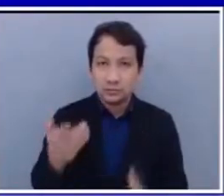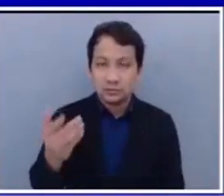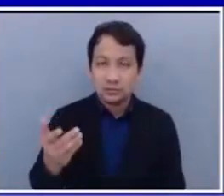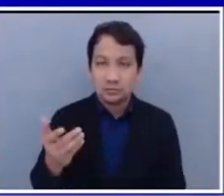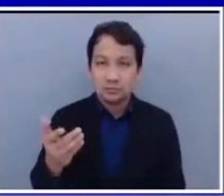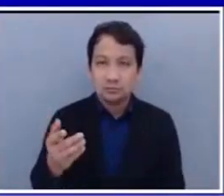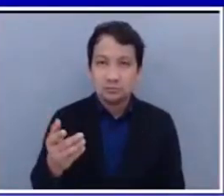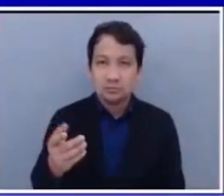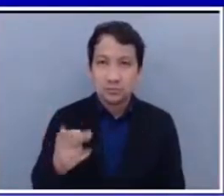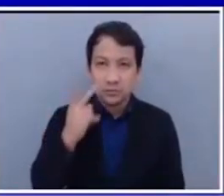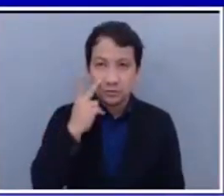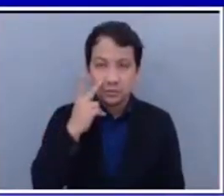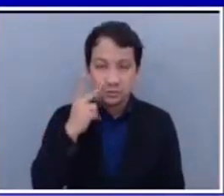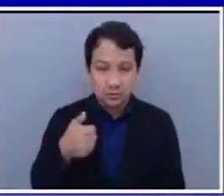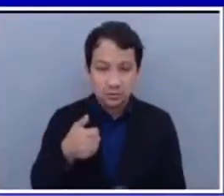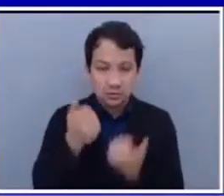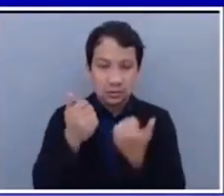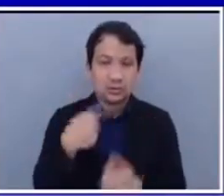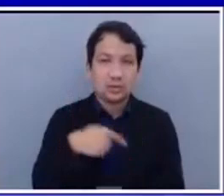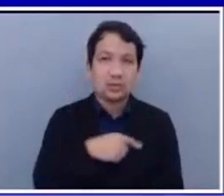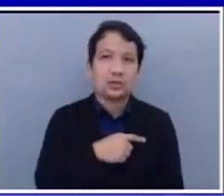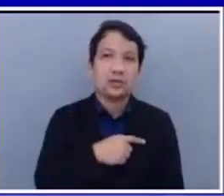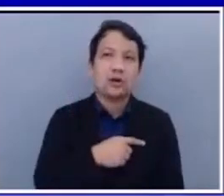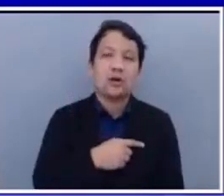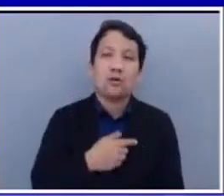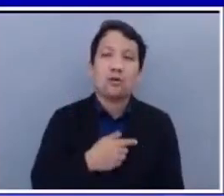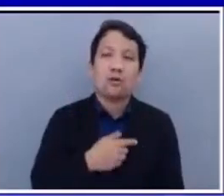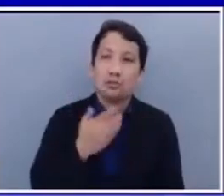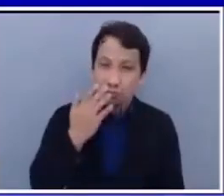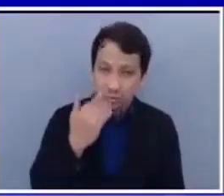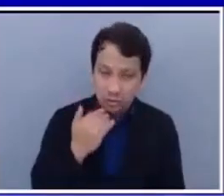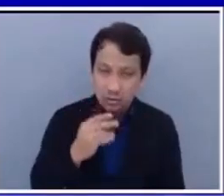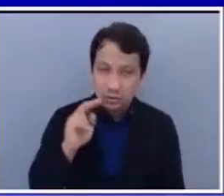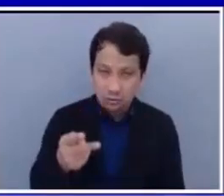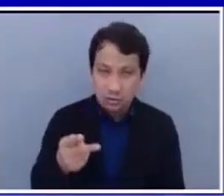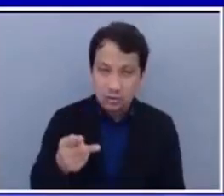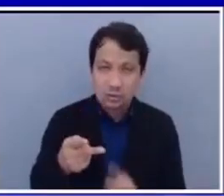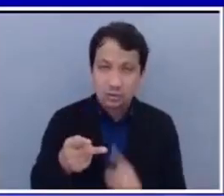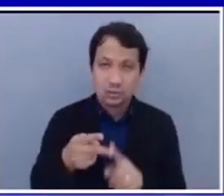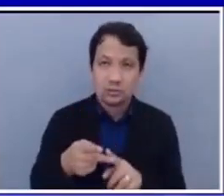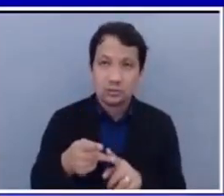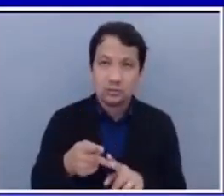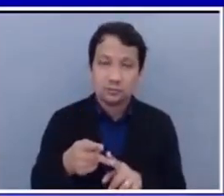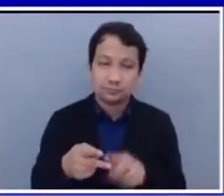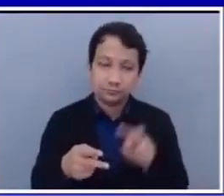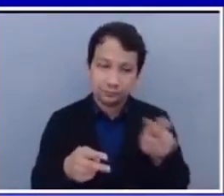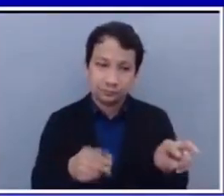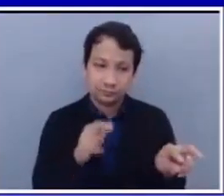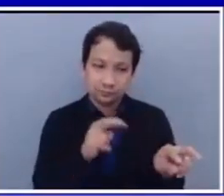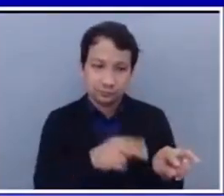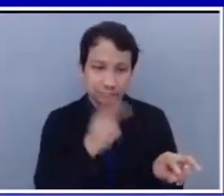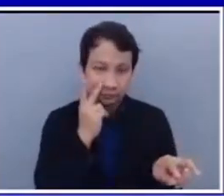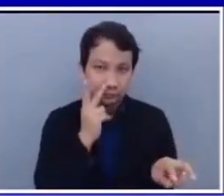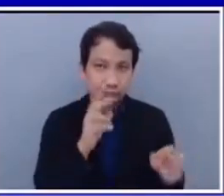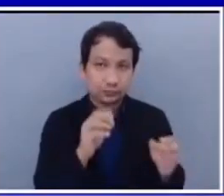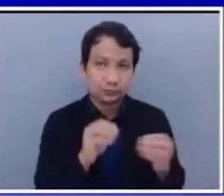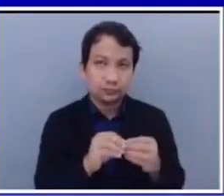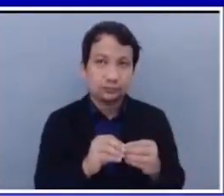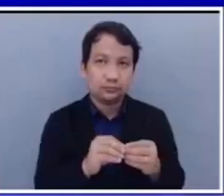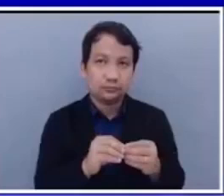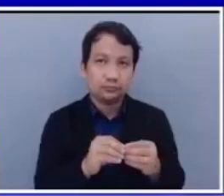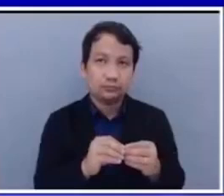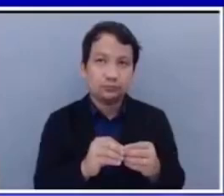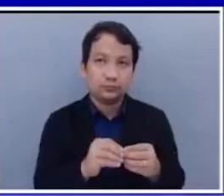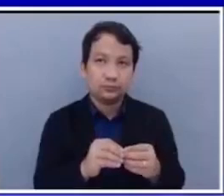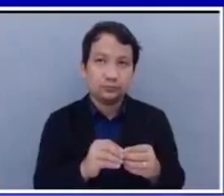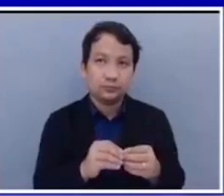very challenging. Kasi dalawa naman yan, ano, titingnan mo yung sa, for example, sa family income and